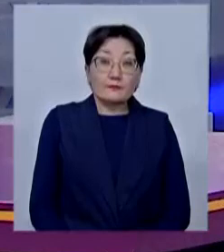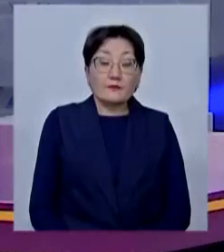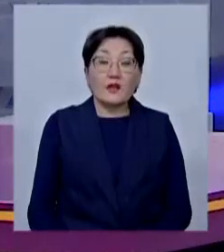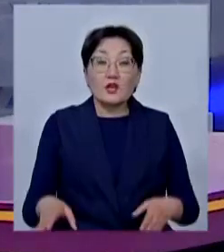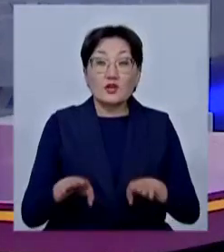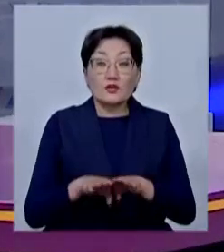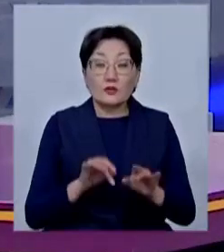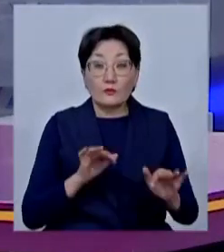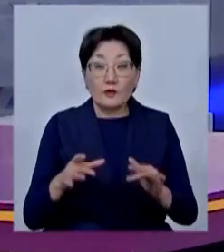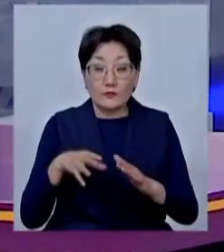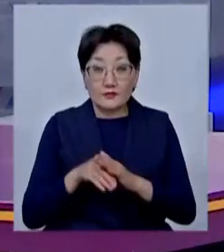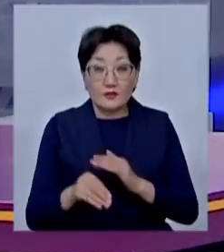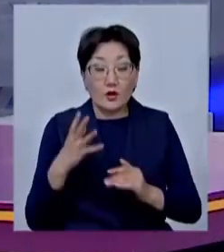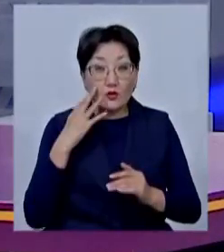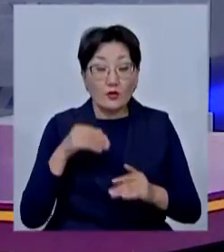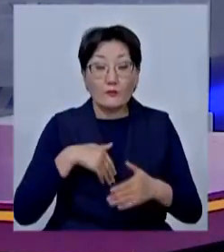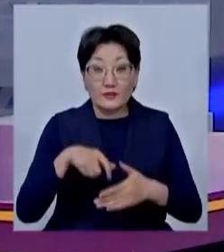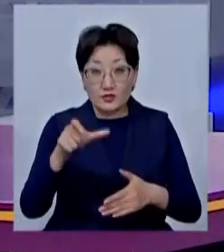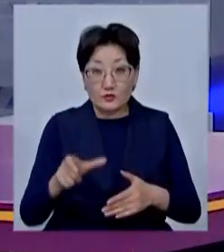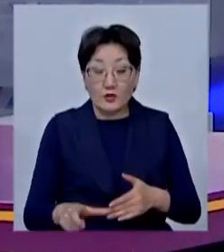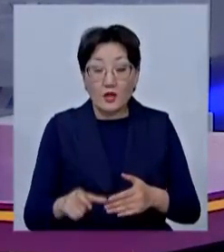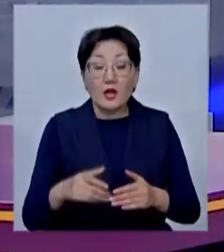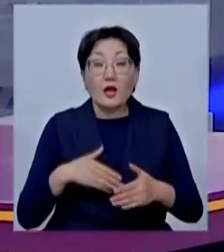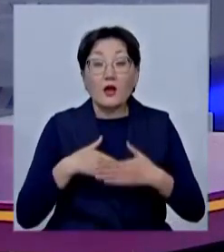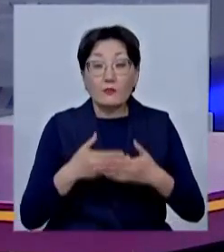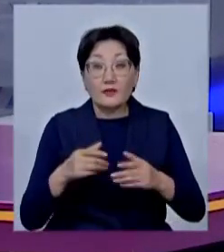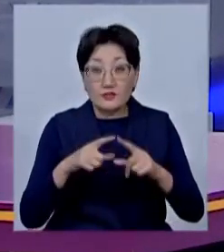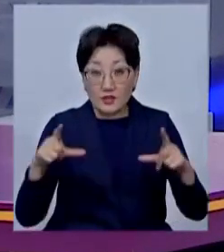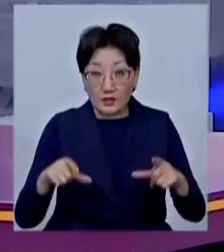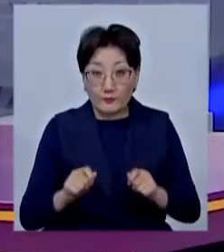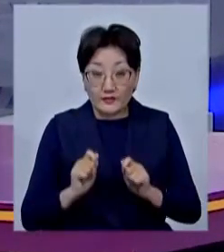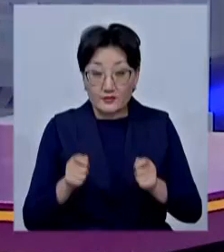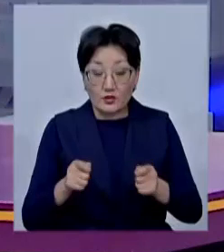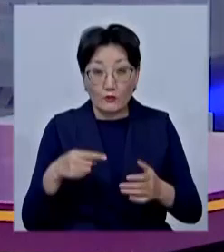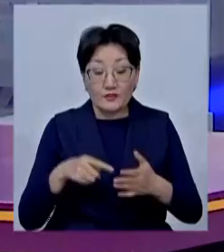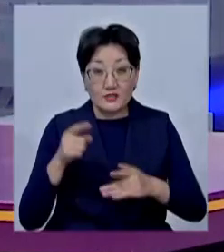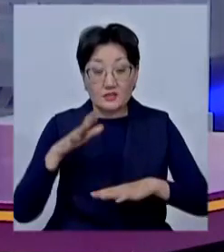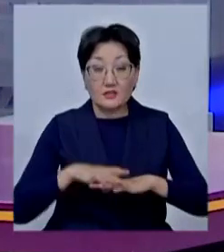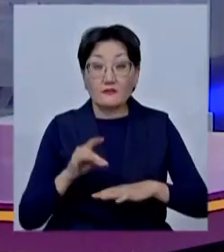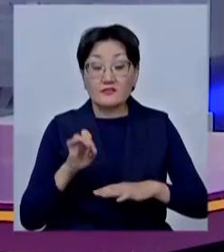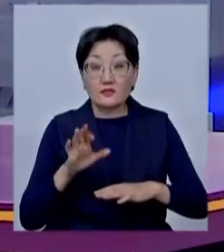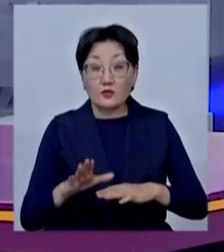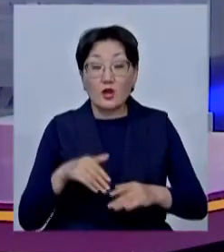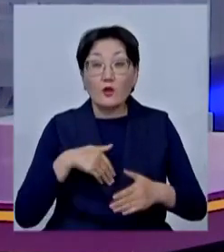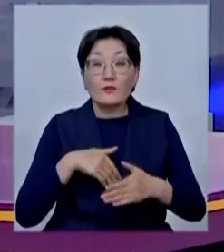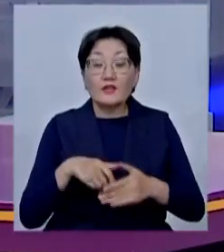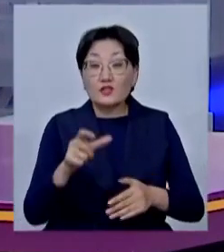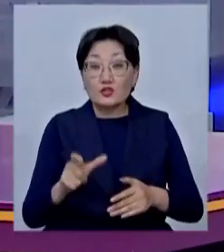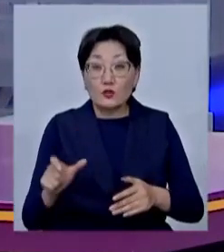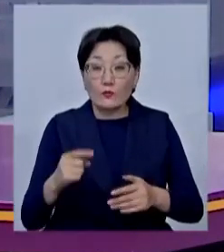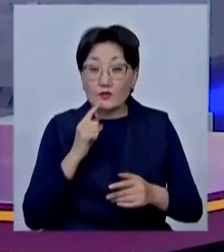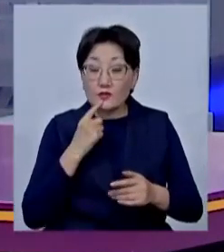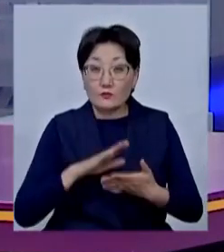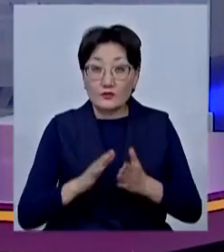Жабылу рәсімі аясында алматылық еріктілер де алғыс хаттармен марапатталды. Қала әкімі Бақытжан Сағынтаев еріктілердің